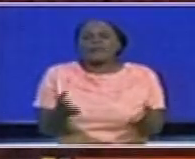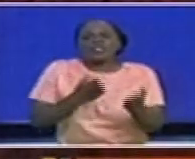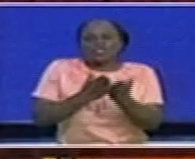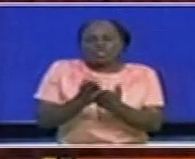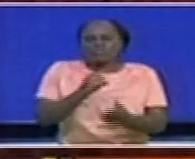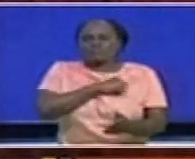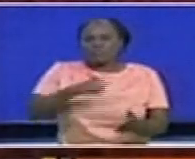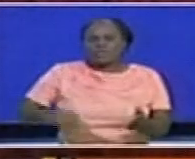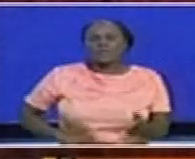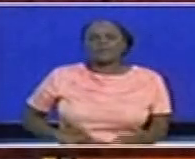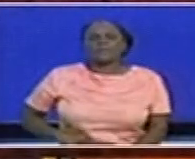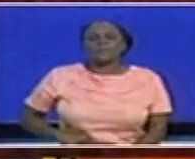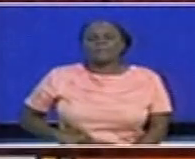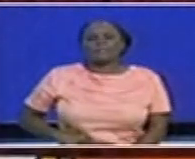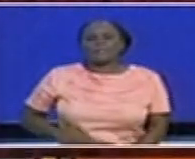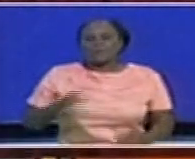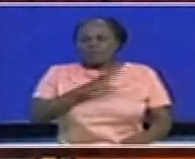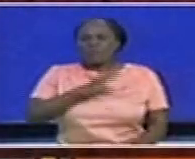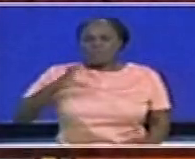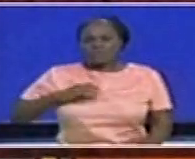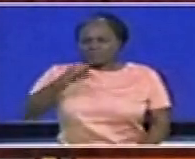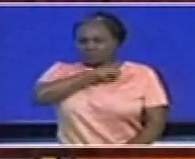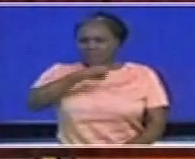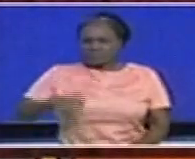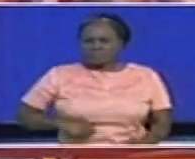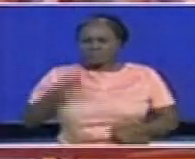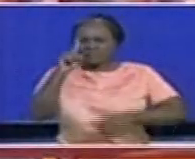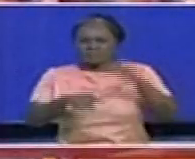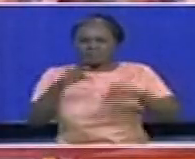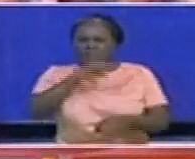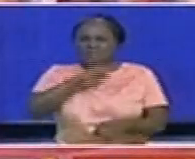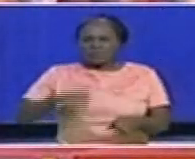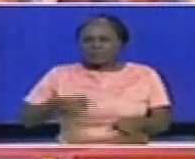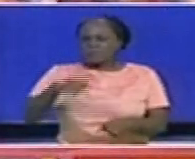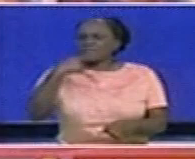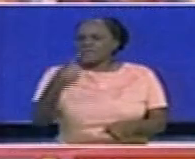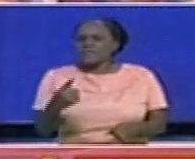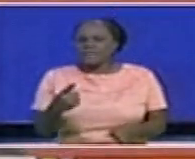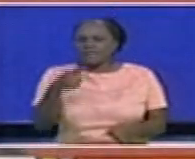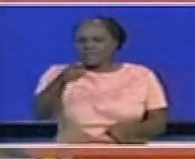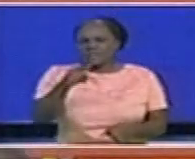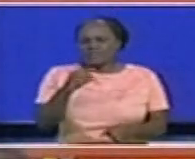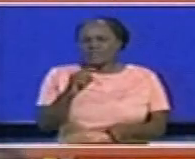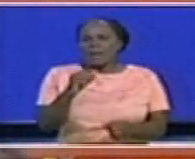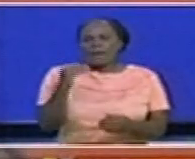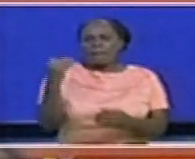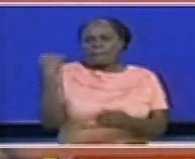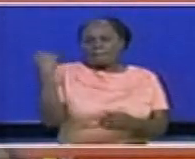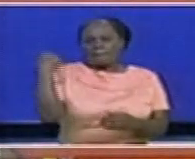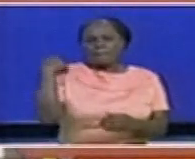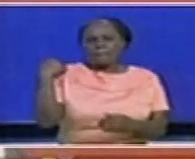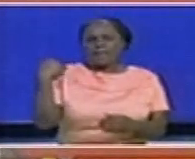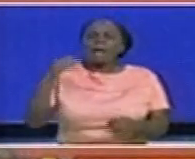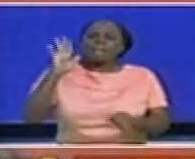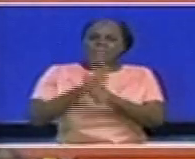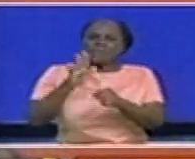Senate. Kamati hiyo ya maseneta ililaumiwa na maspika hao kwa kile walichokitaja kuwa usaliti. There are thousands of Kenyans